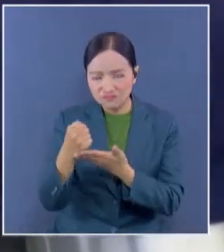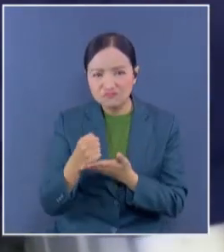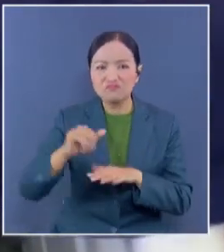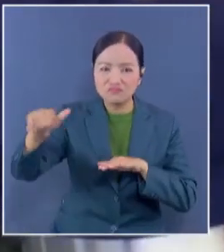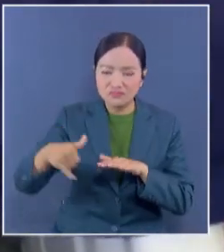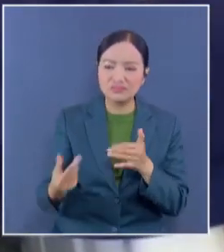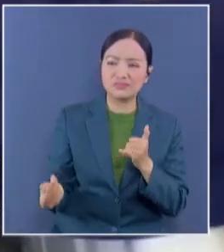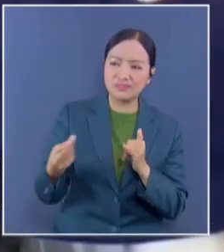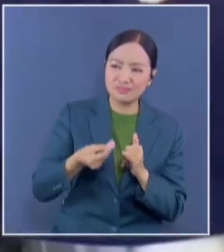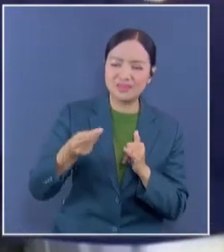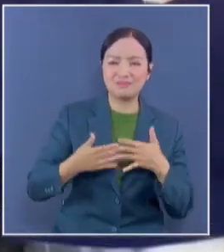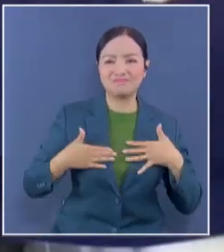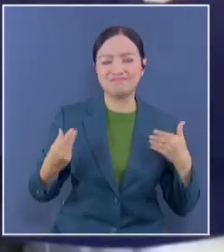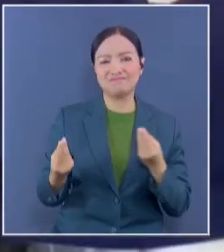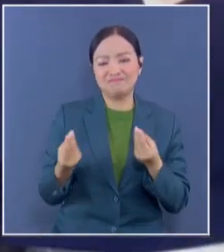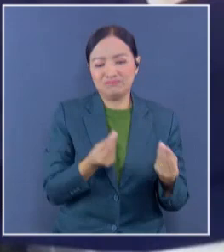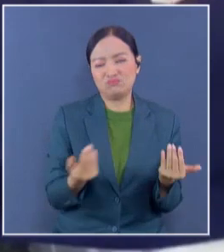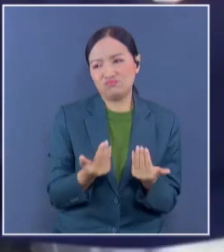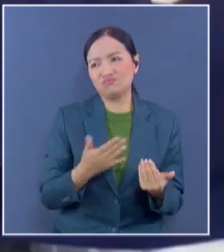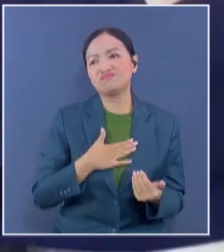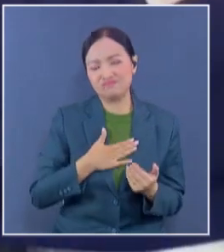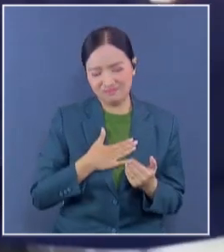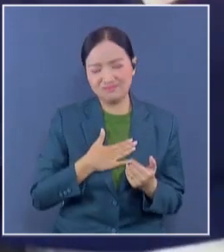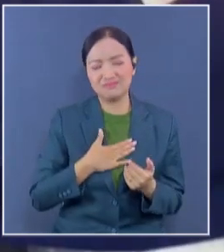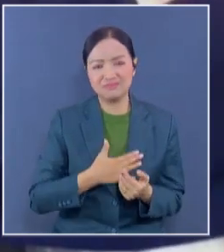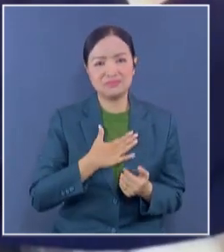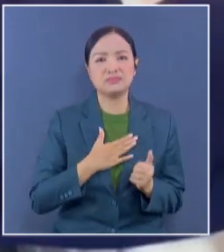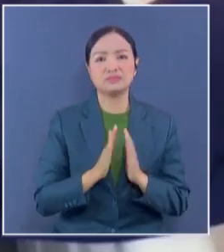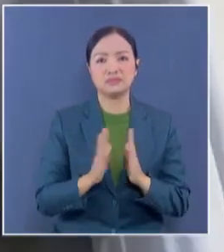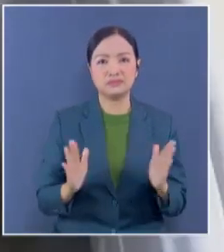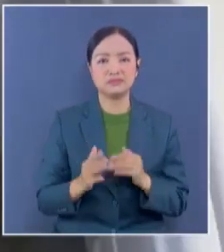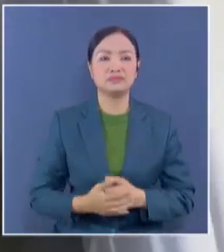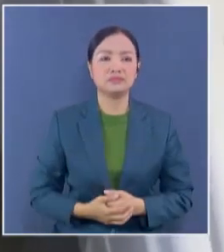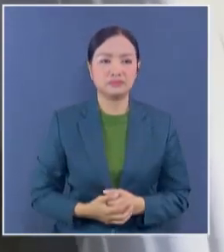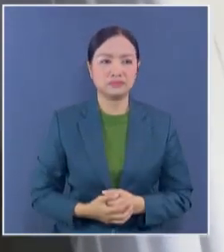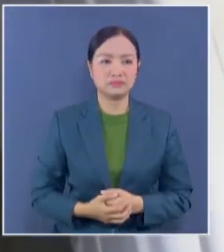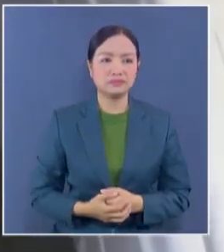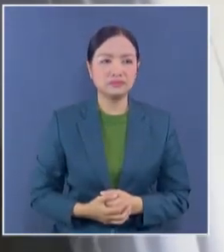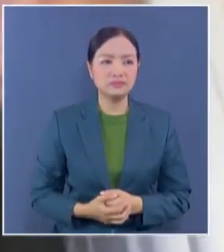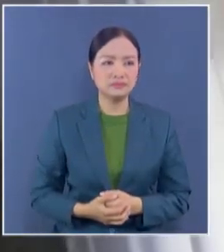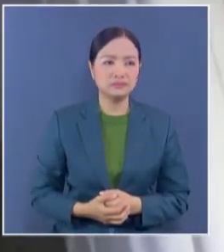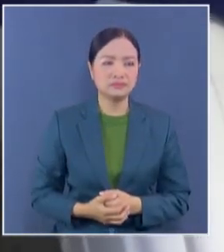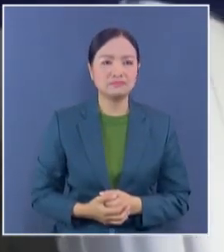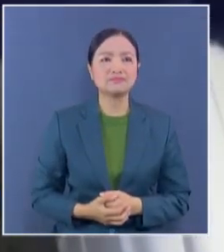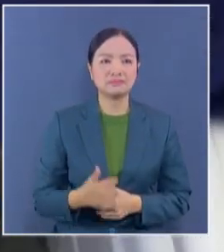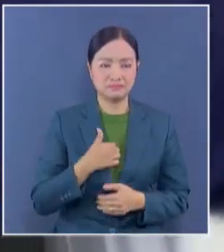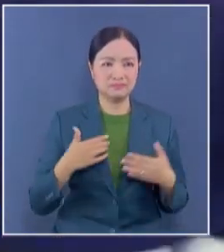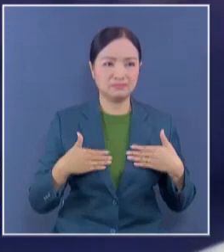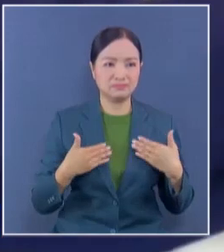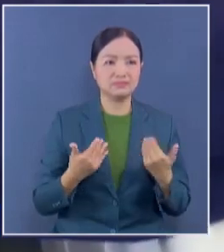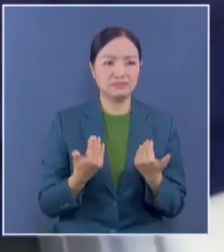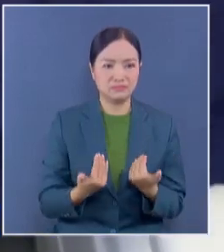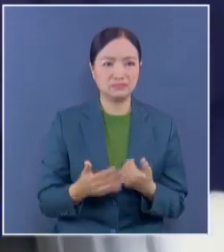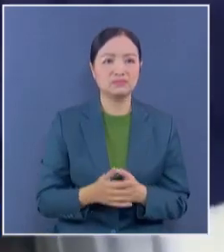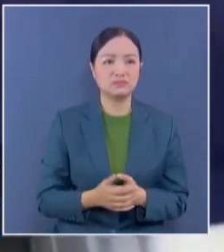ข้ามามอบความสุขให้กับลูกเขาถึงเตียงตรงนี้เลยครับ ใจมากค่ะเพราะว่าวันนี้น้องจะได้ไปเ